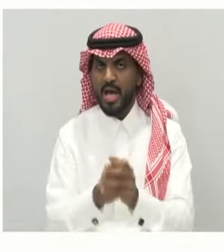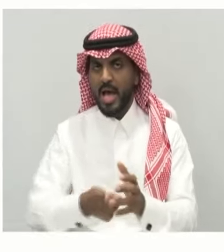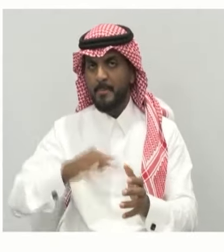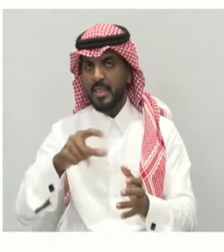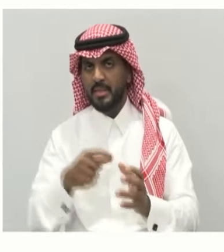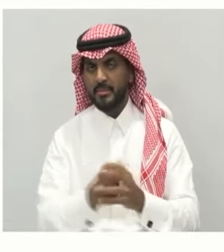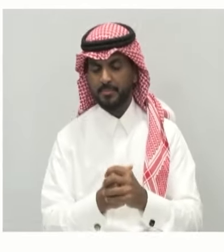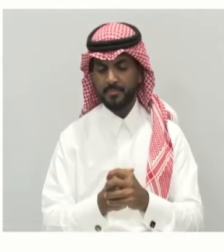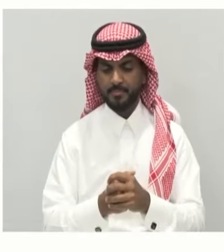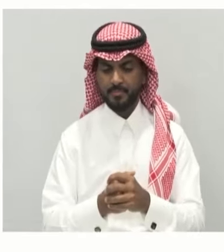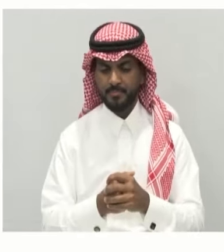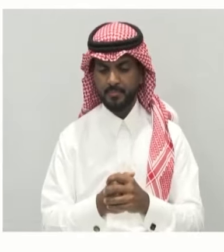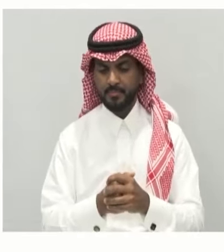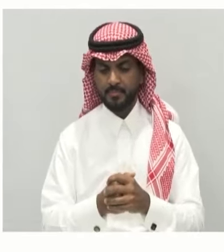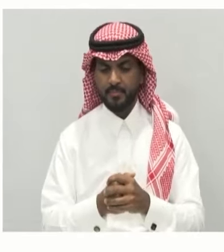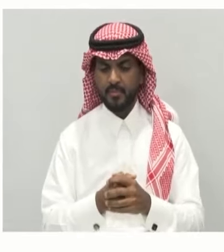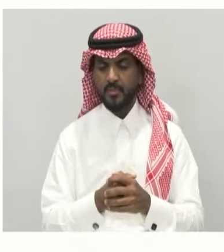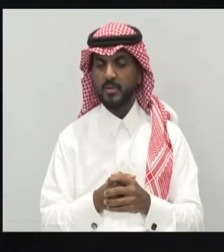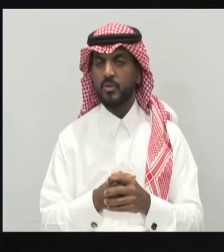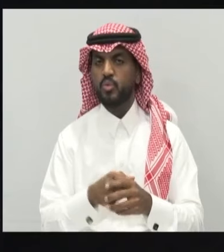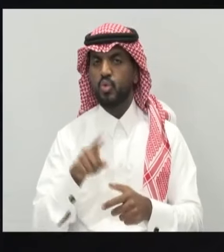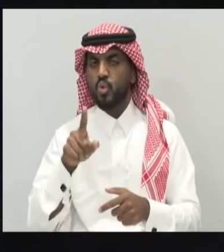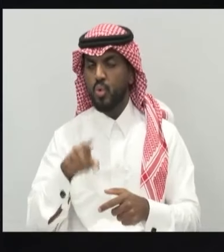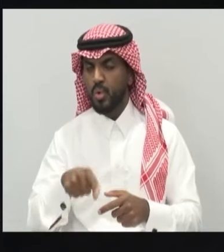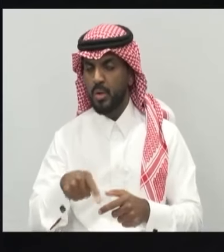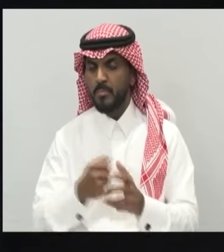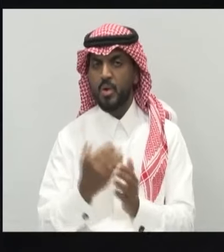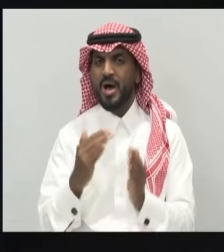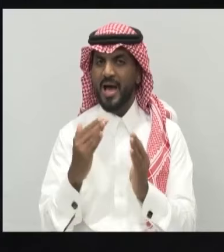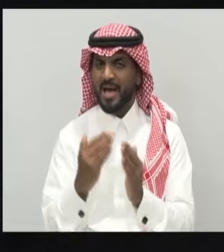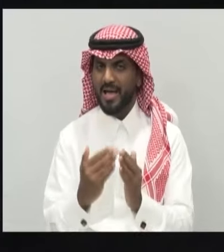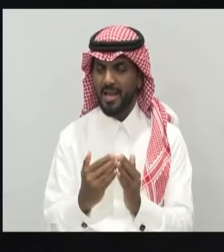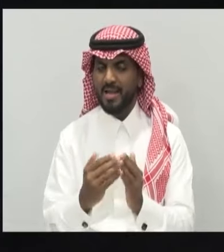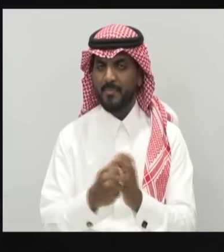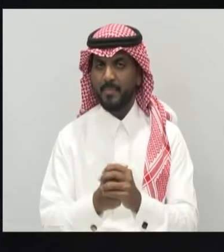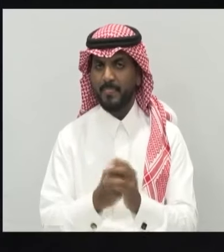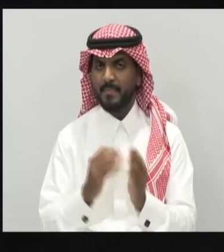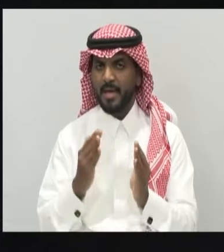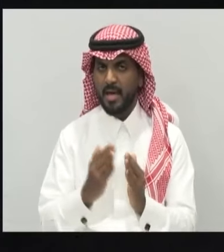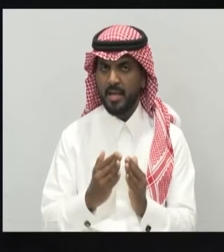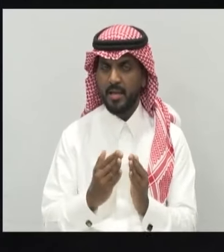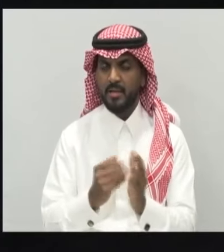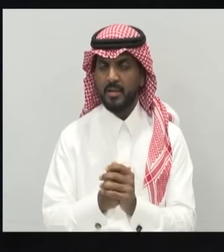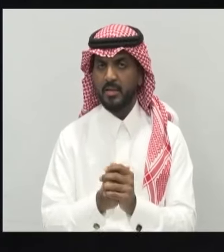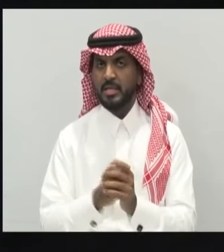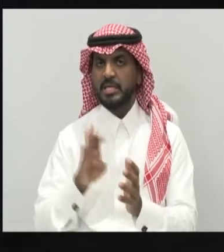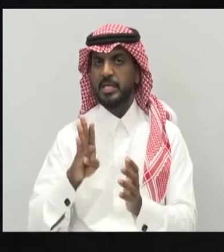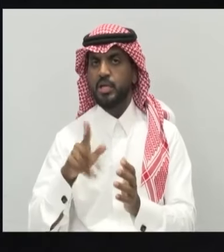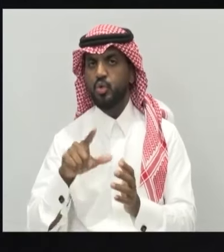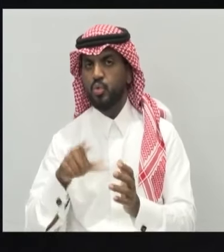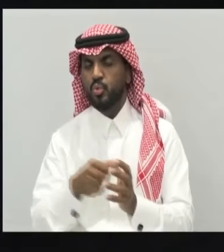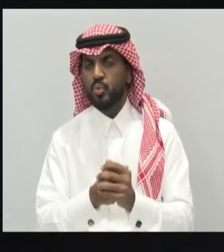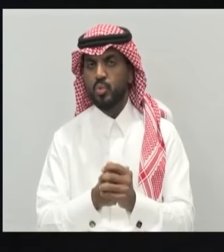هي القياس هي الوحده المناسبه لماذا يا ابطال كل ما هو دون كل ما هو دون الكيلو